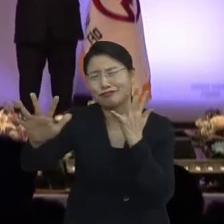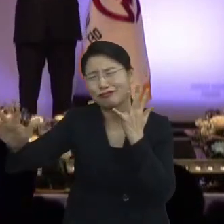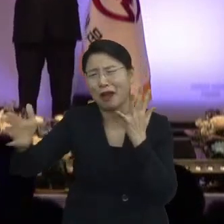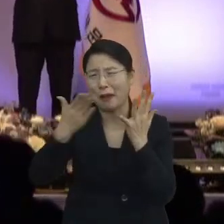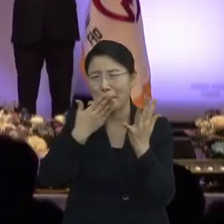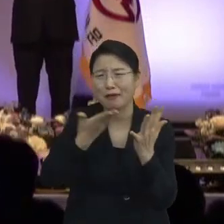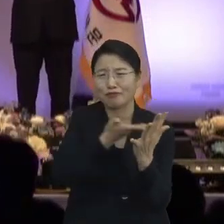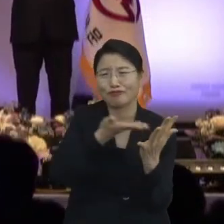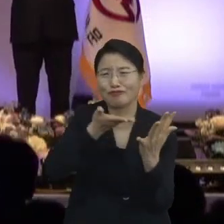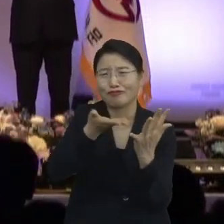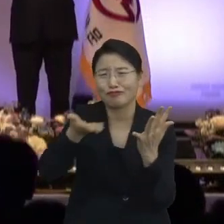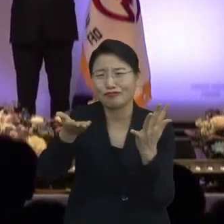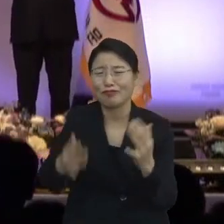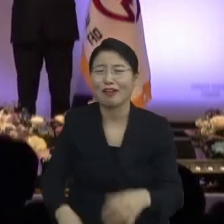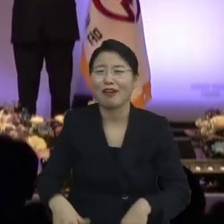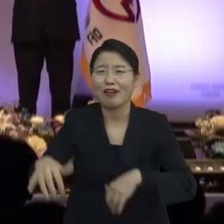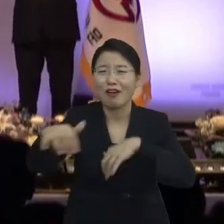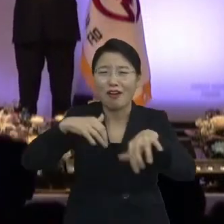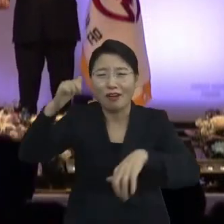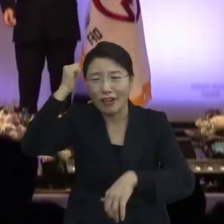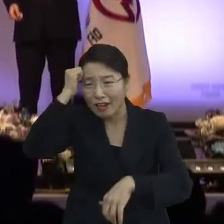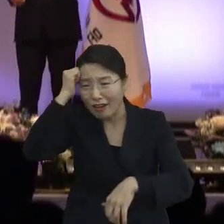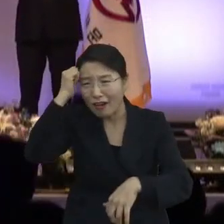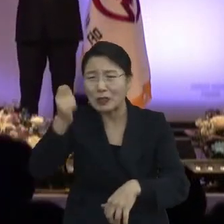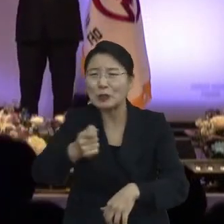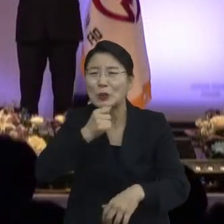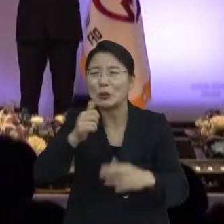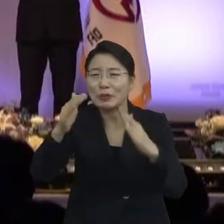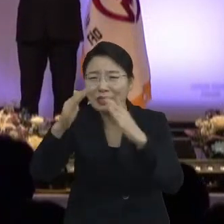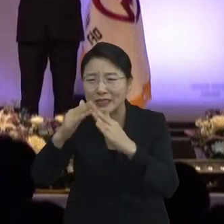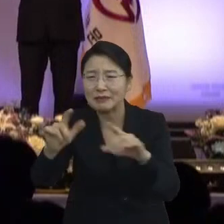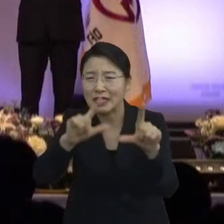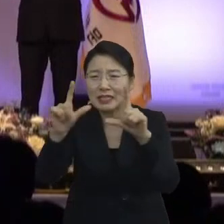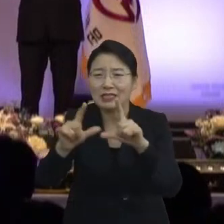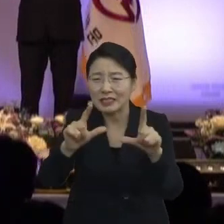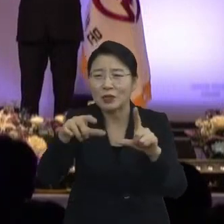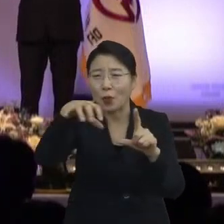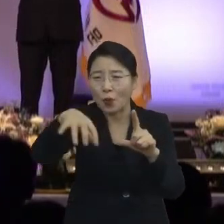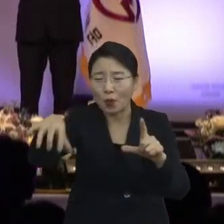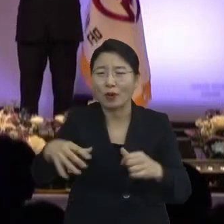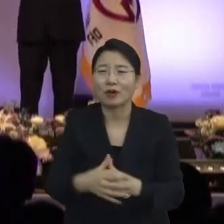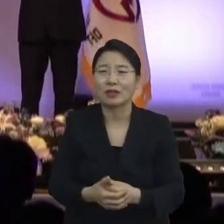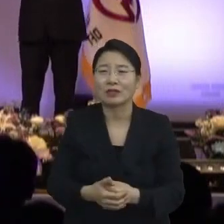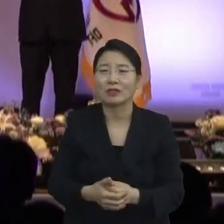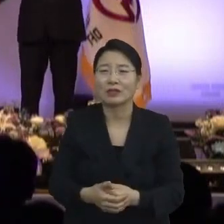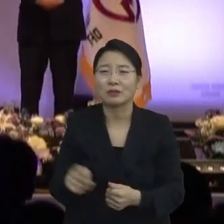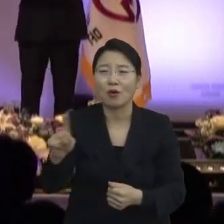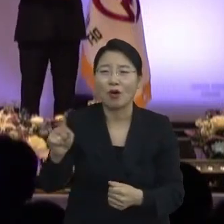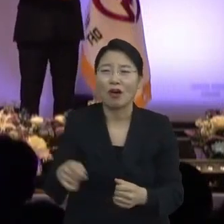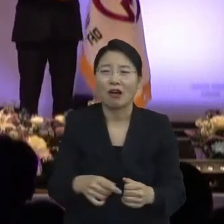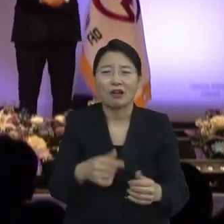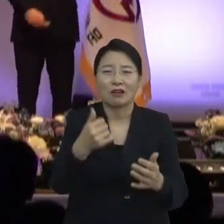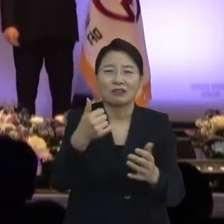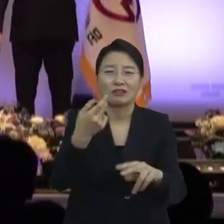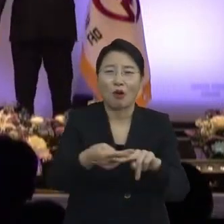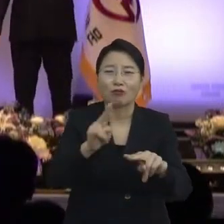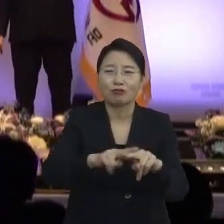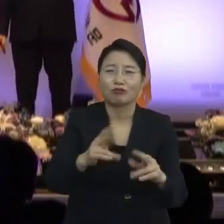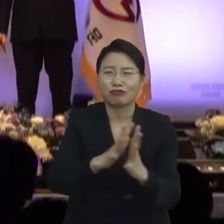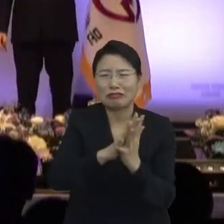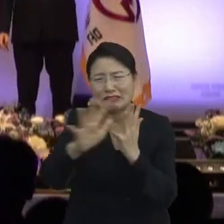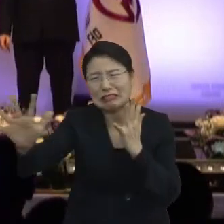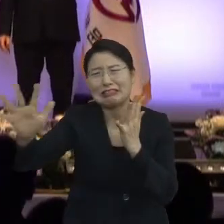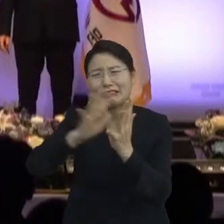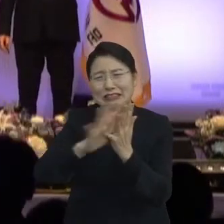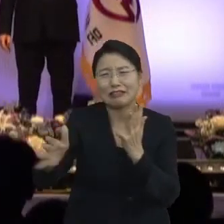식사 대접했잖아요. 노숙인 쪽방촌 얘기입니다. 또 뭘 나눠드려도 뭐 들어왔습니다 하면 줄 쫙 세워가지고 날이 더우나